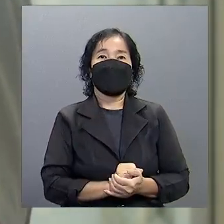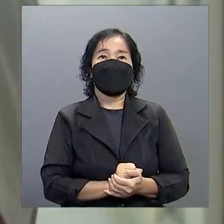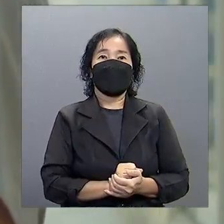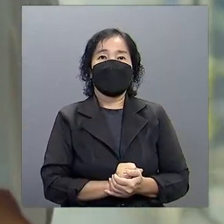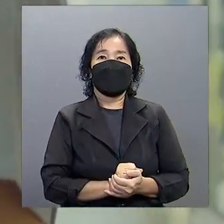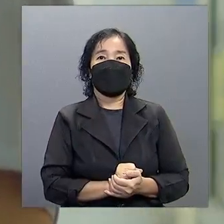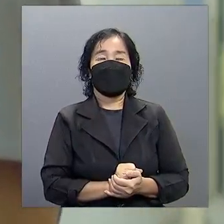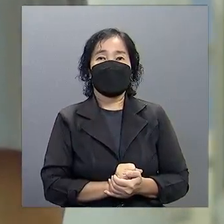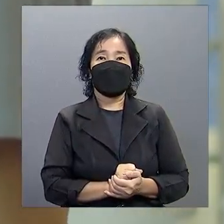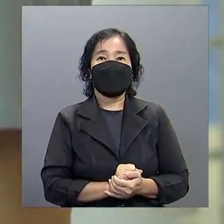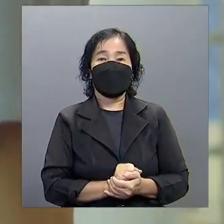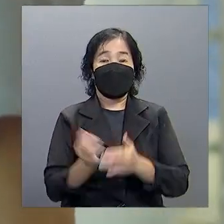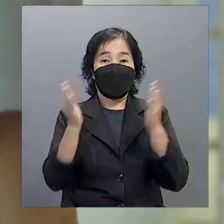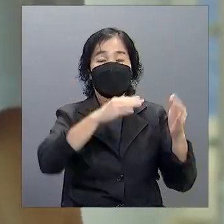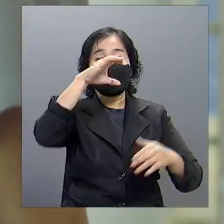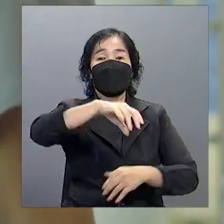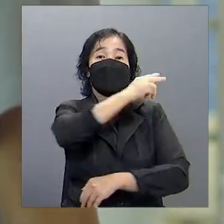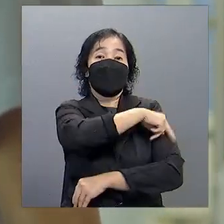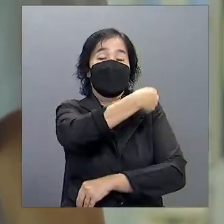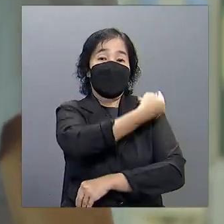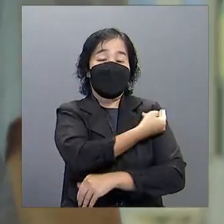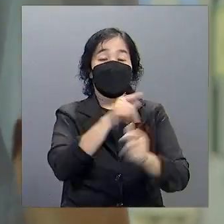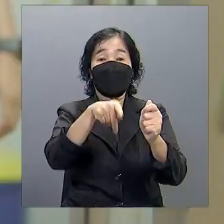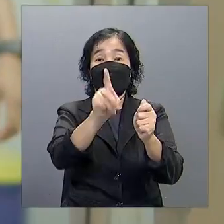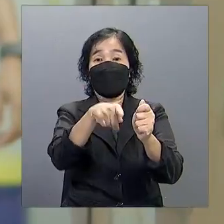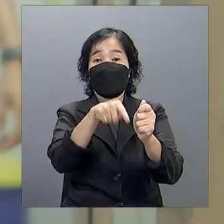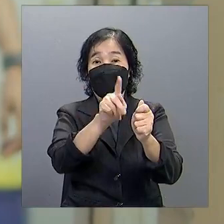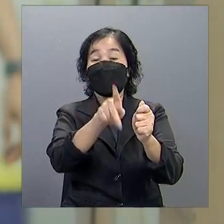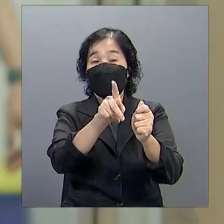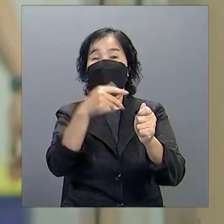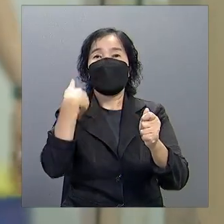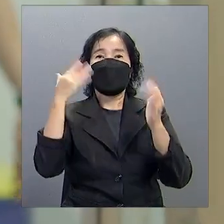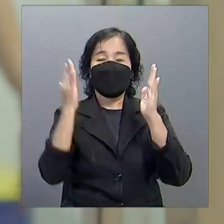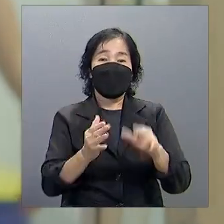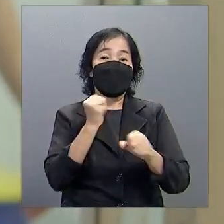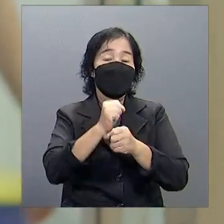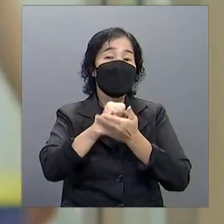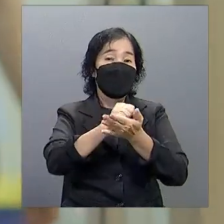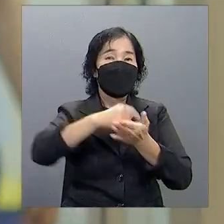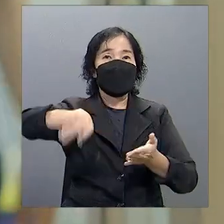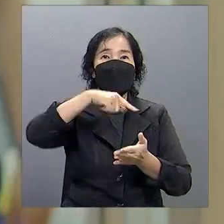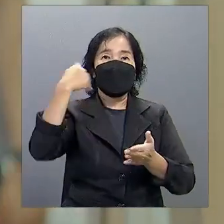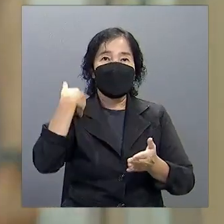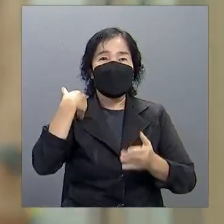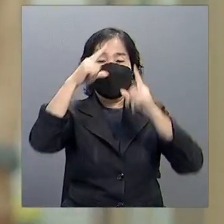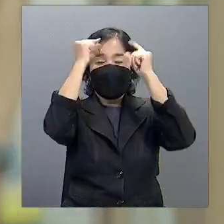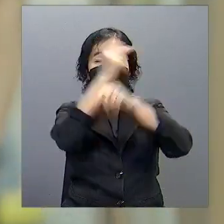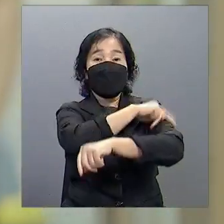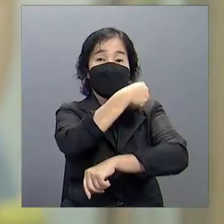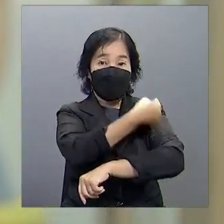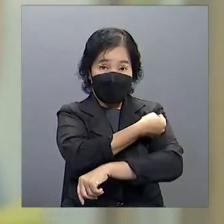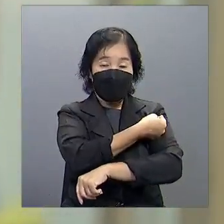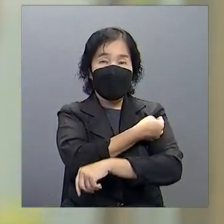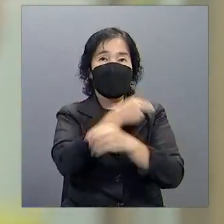ไปต่อกันที่โรงพยาบาลป่าตองครับโดยเจ้าหน้าที่ที่นี่นอกจากจะร่วมภารกิจสืบสวนสอบสวนโรคเหมือนกับที่รพสต.กระทู้